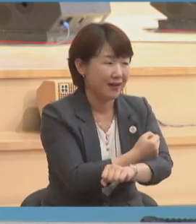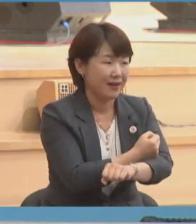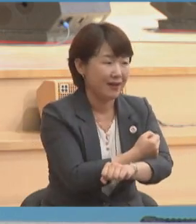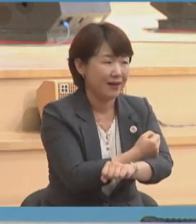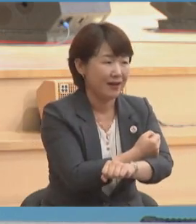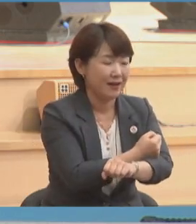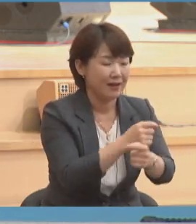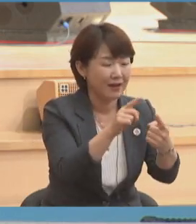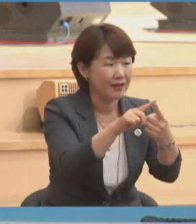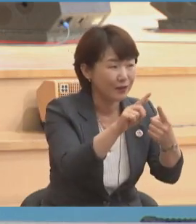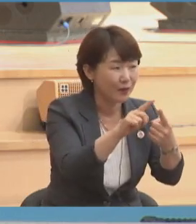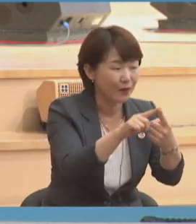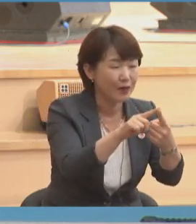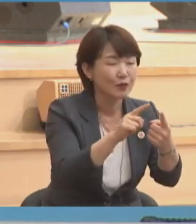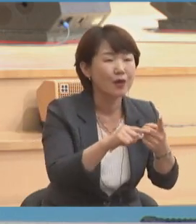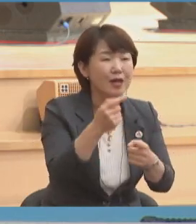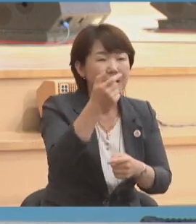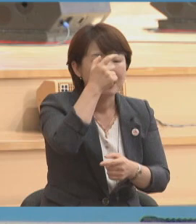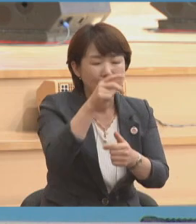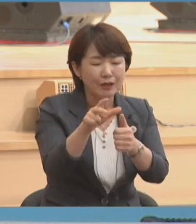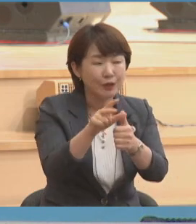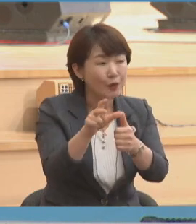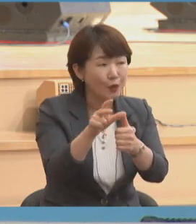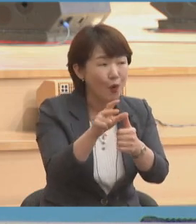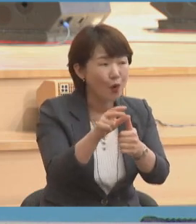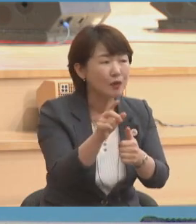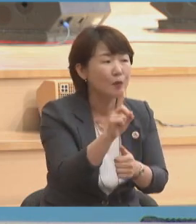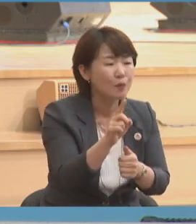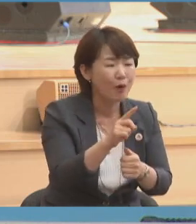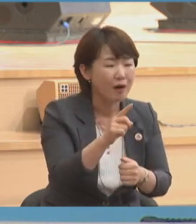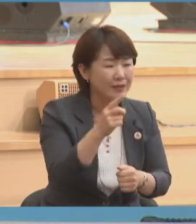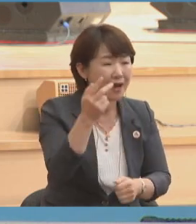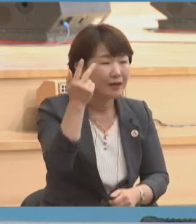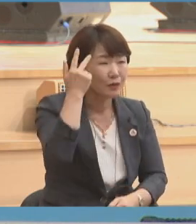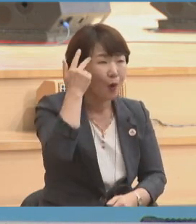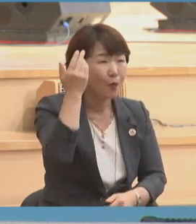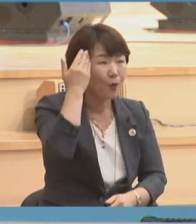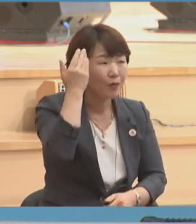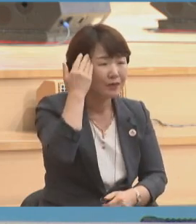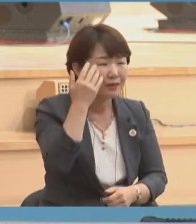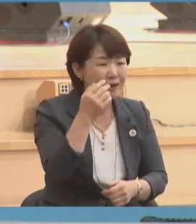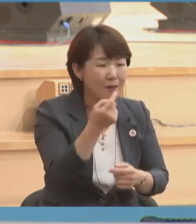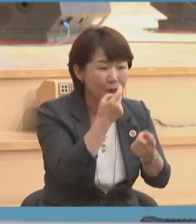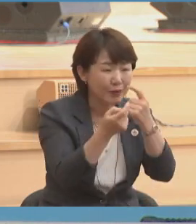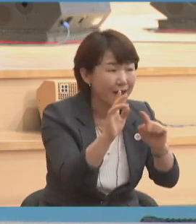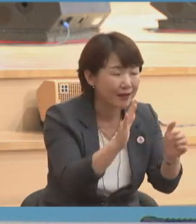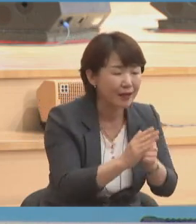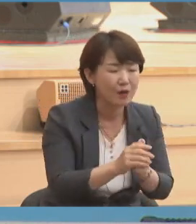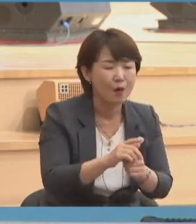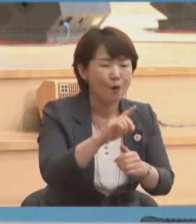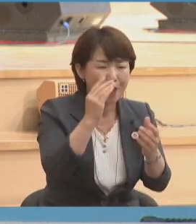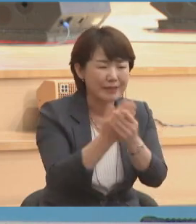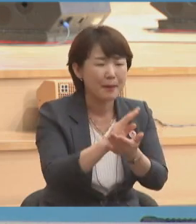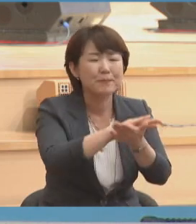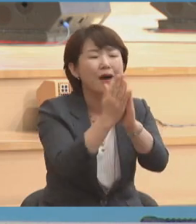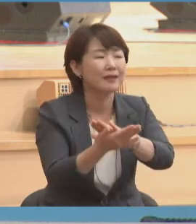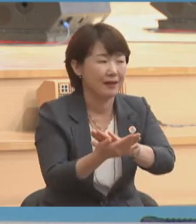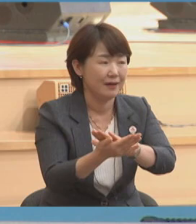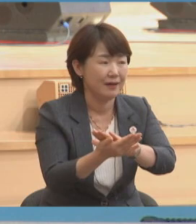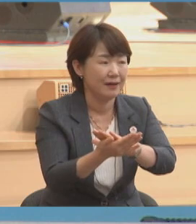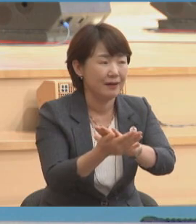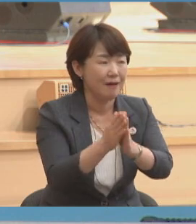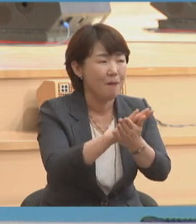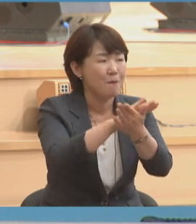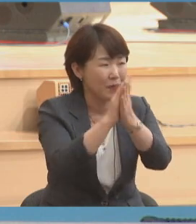신앙 인포메이션이 아니라고 말했어요? 정보가 아니라고 말했습니다. 트랜스포메이션이라고 말했습니다. 그러니까